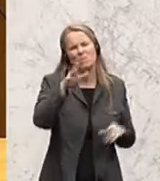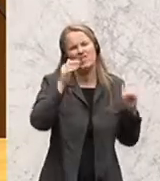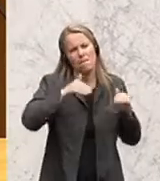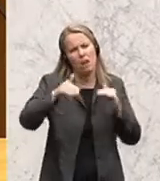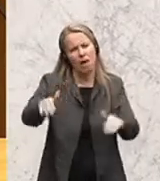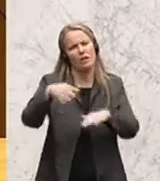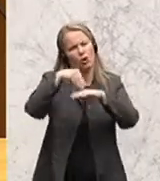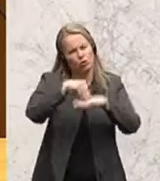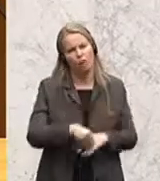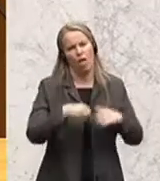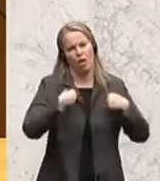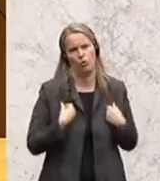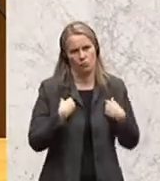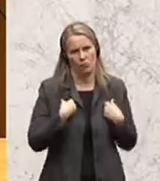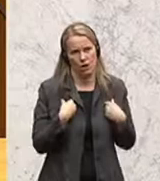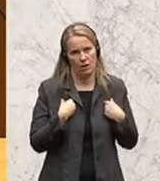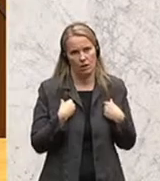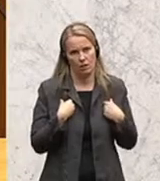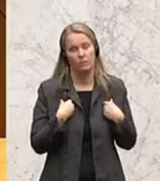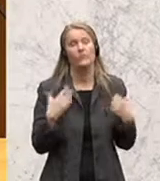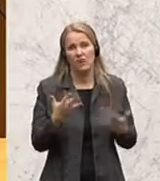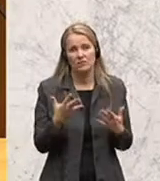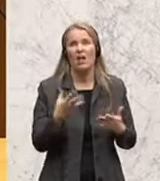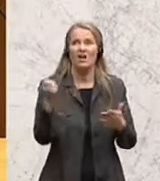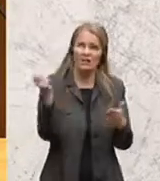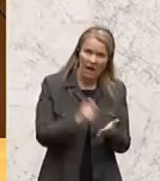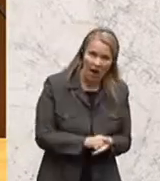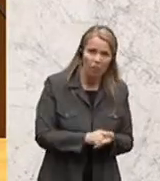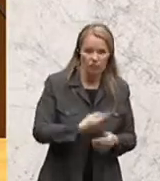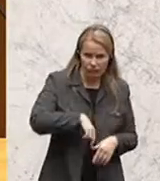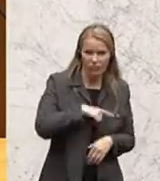Euro schwer sein wird. Mit dem Kauf Österreichs